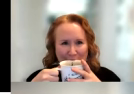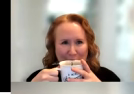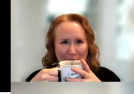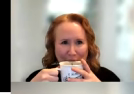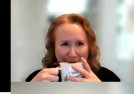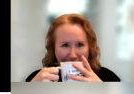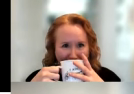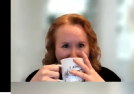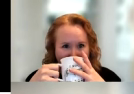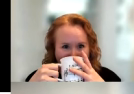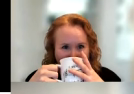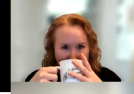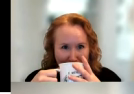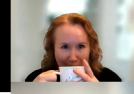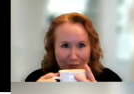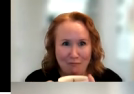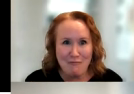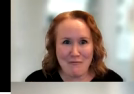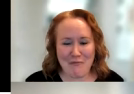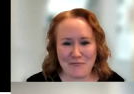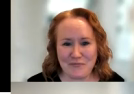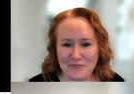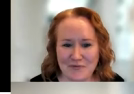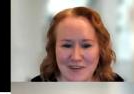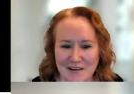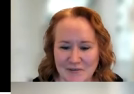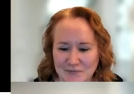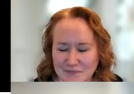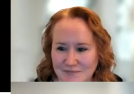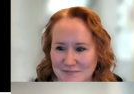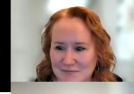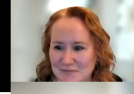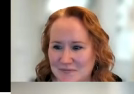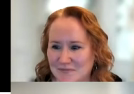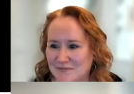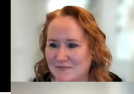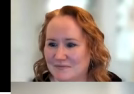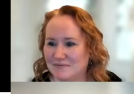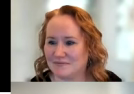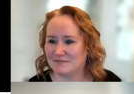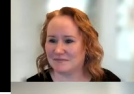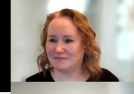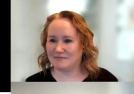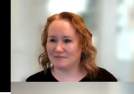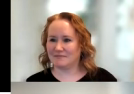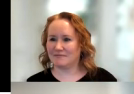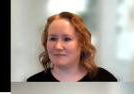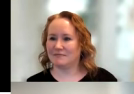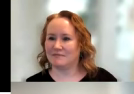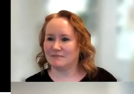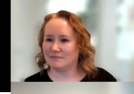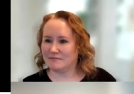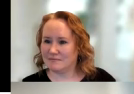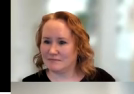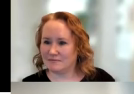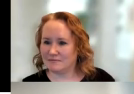på å fremstille dette på en så pedagogisk måte som mulig, i den grad man kan gjøre det med EU-regelverk, som ofte har en tendens